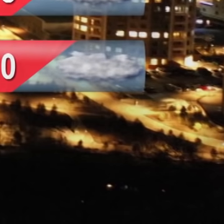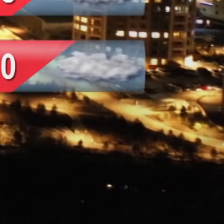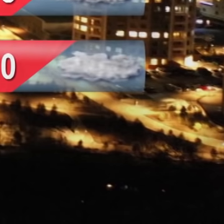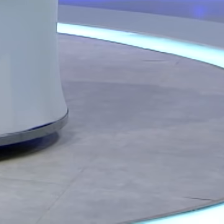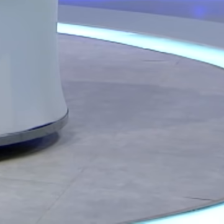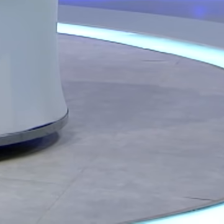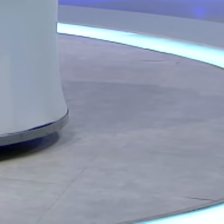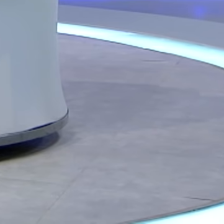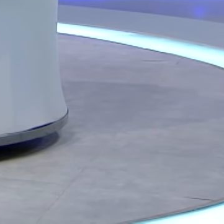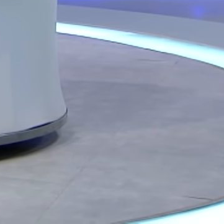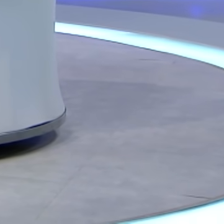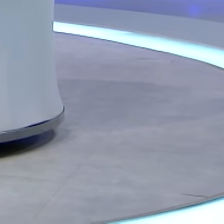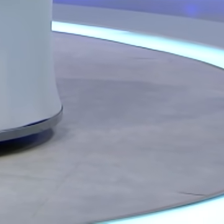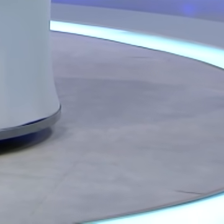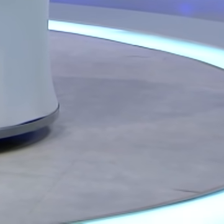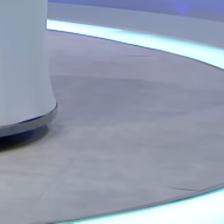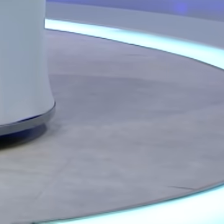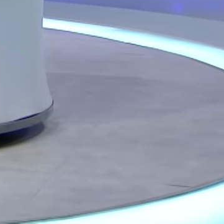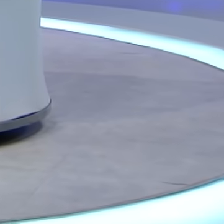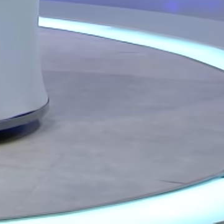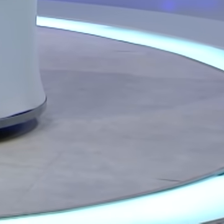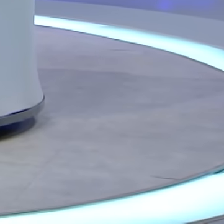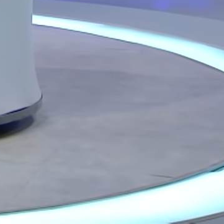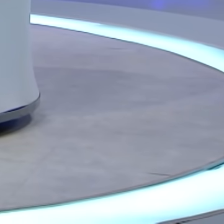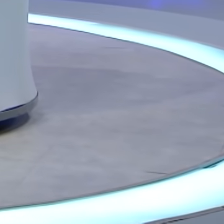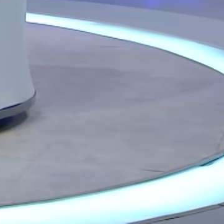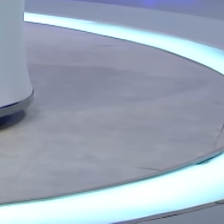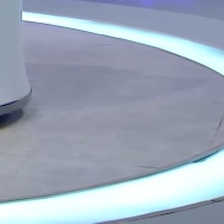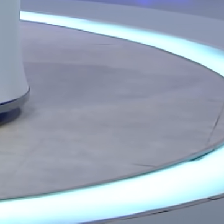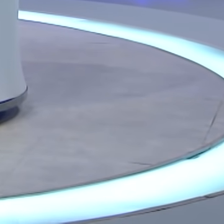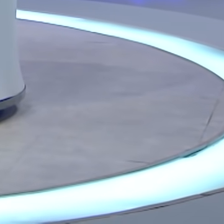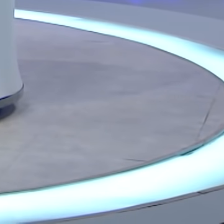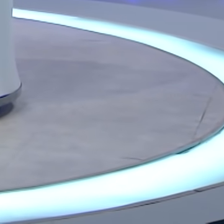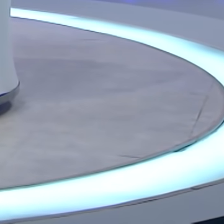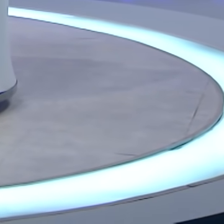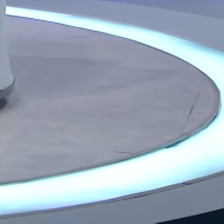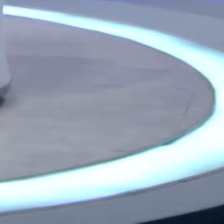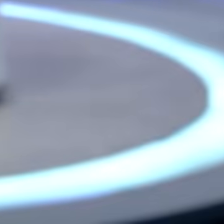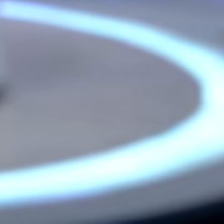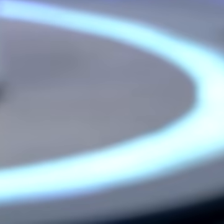баярлалаа. Эрхэм үзэгчдээ бид та бүхэн цагийн хүрд мэдээллийн хөтөлбөрийн мэгмар гаригийн дугаараа хүргэлээ.